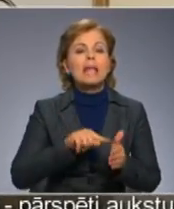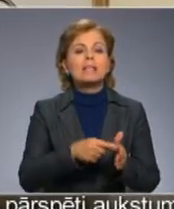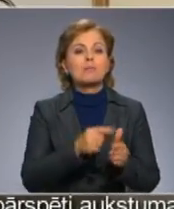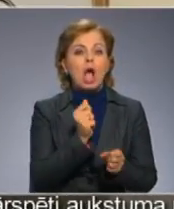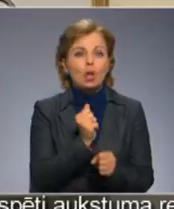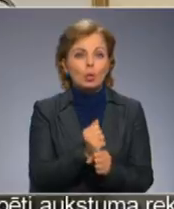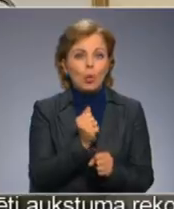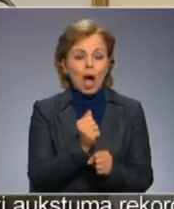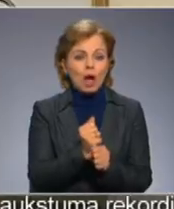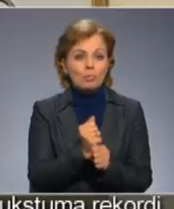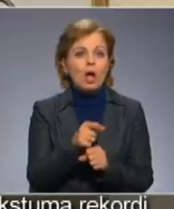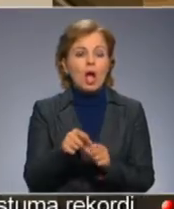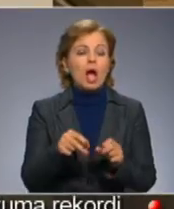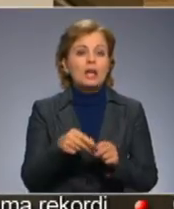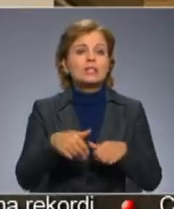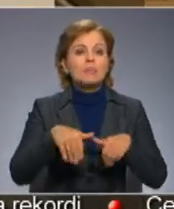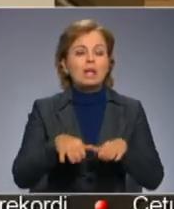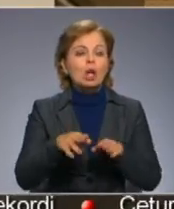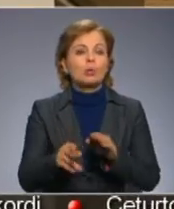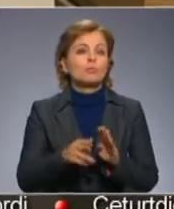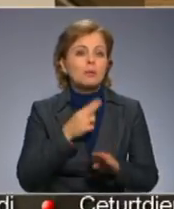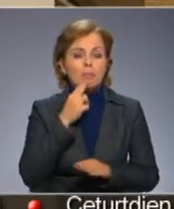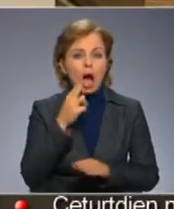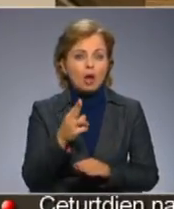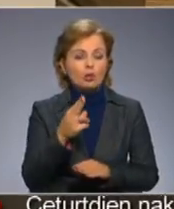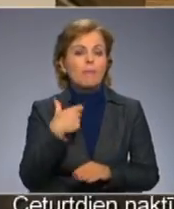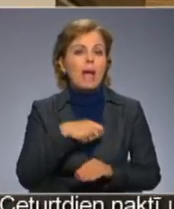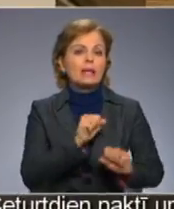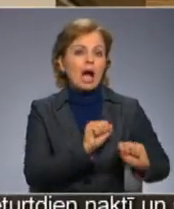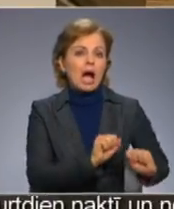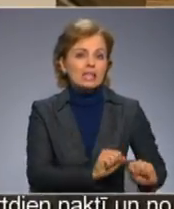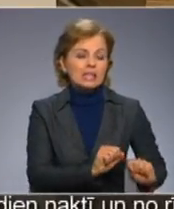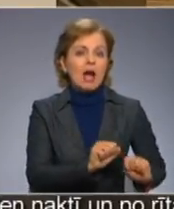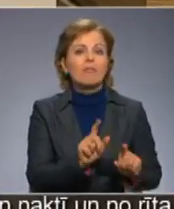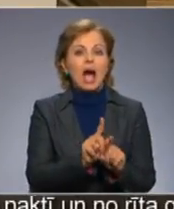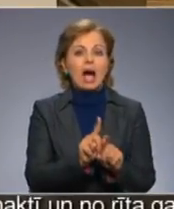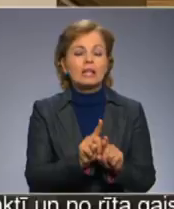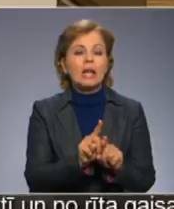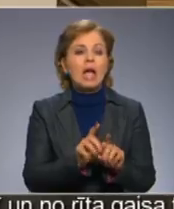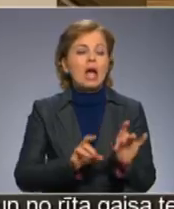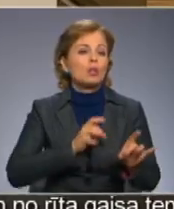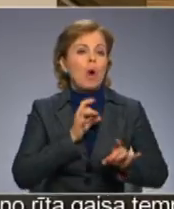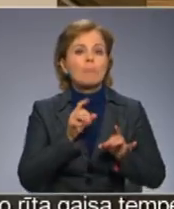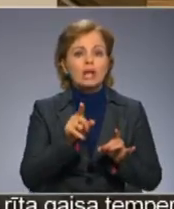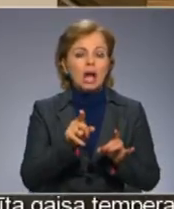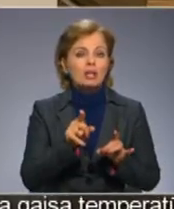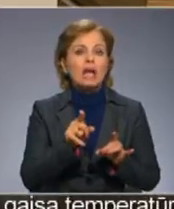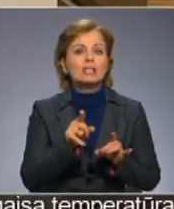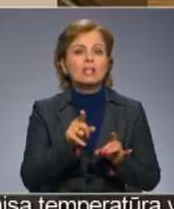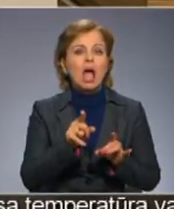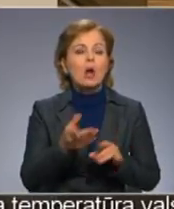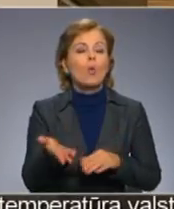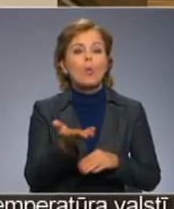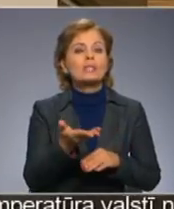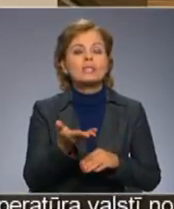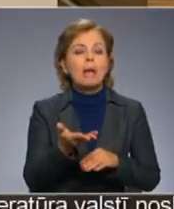Un, kā zinām, šo spriedumu pārsūdzēja gan meitenītes aizstāvju un noprotestēja arī Kurzemes tiesas apgabalu virsprokurors. Un